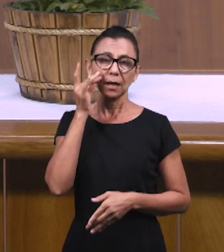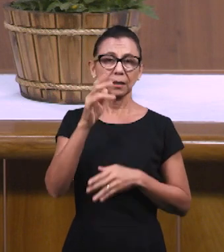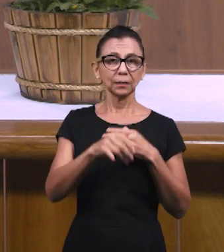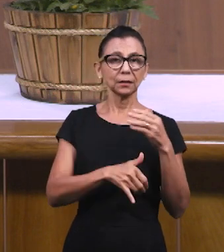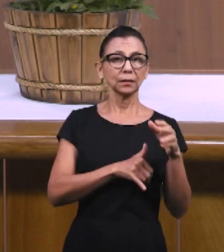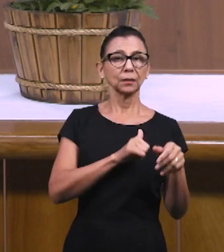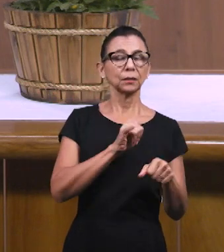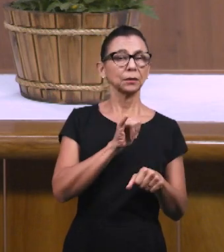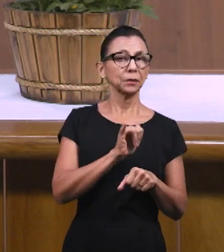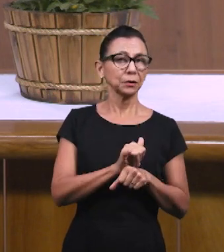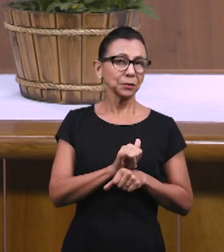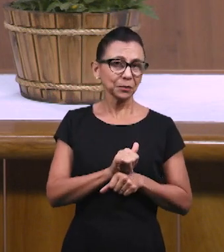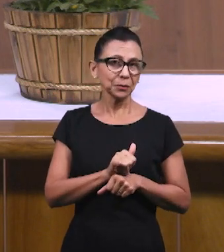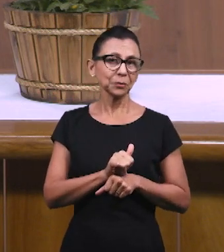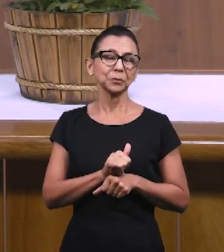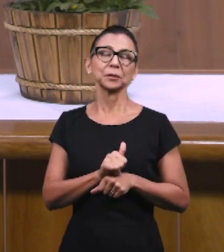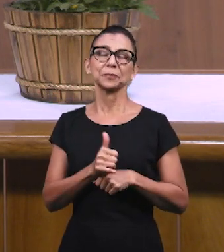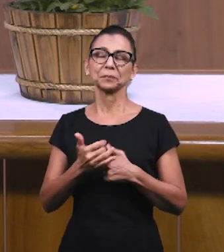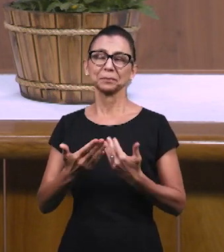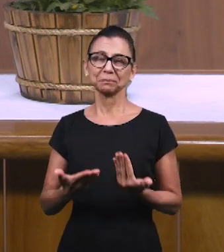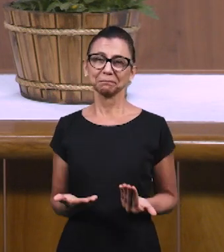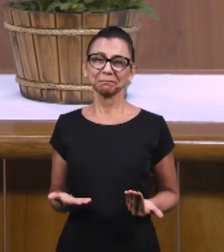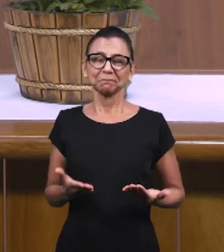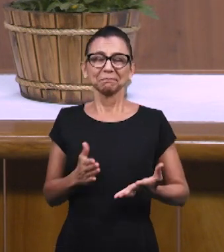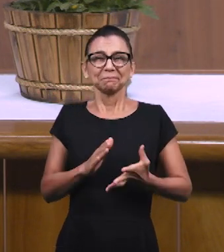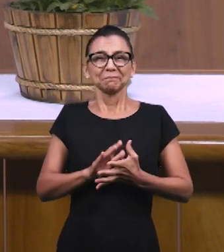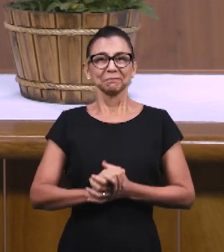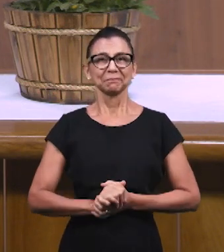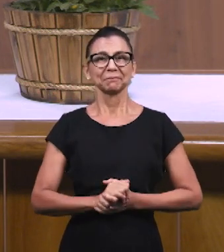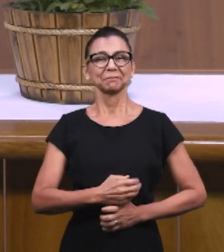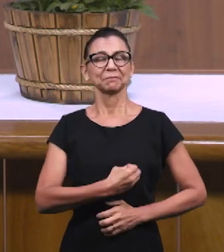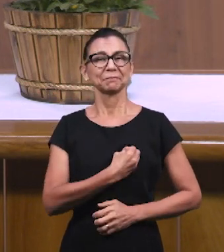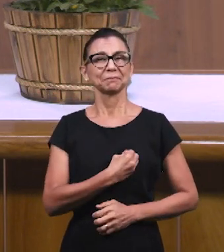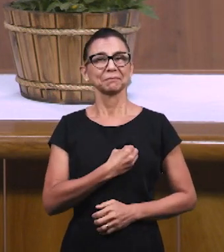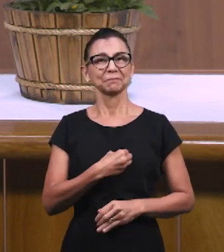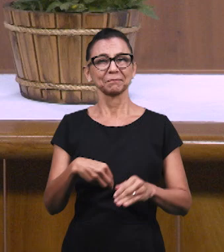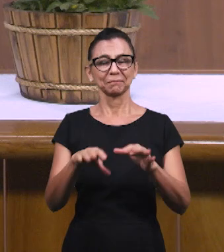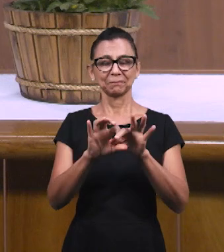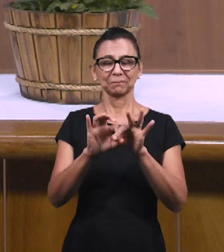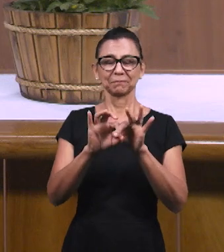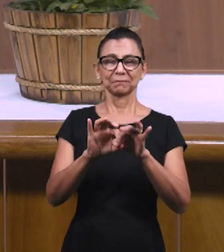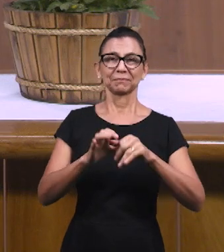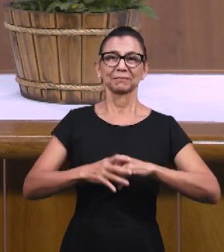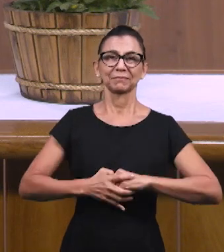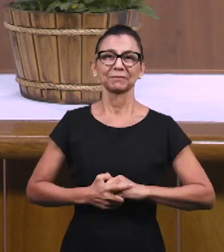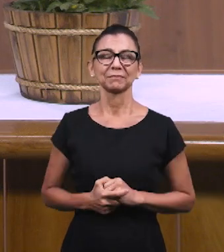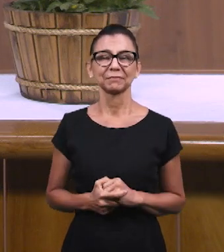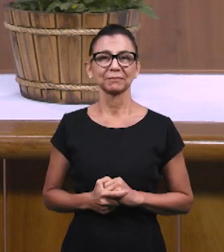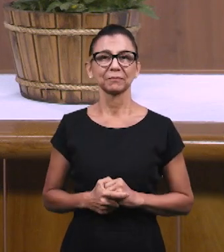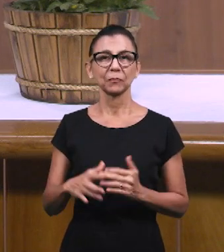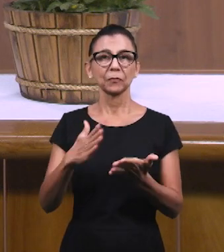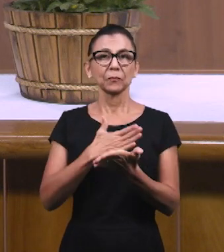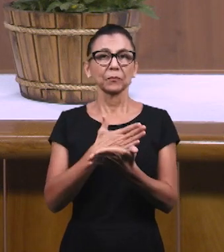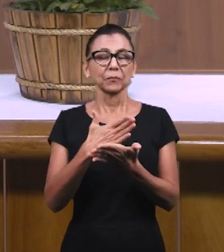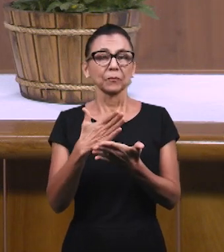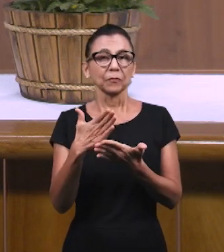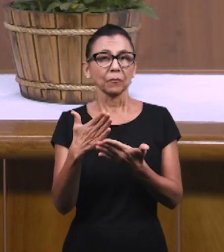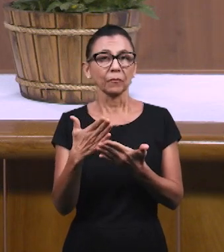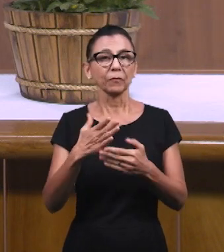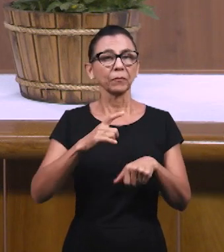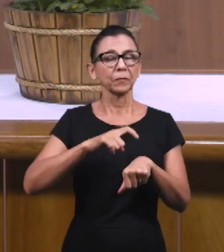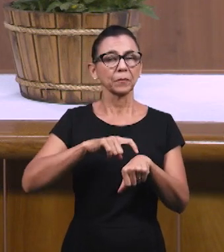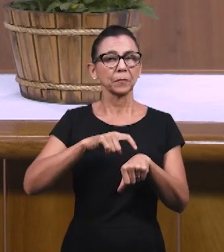les temples qui sont en présentiel dans les temples, qui reçoivent aussi cette transmission. Nous